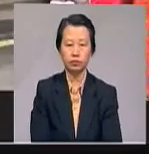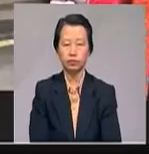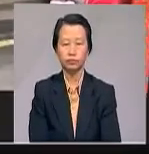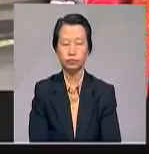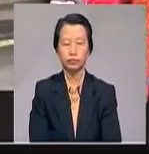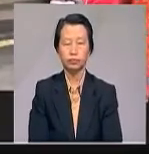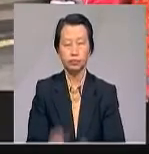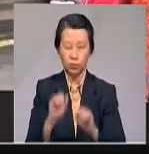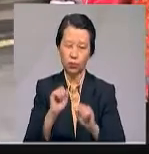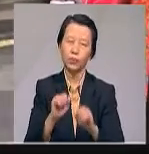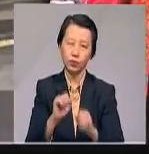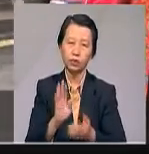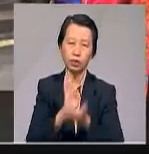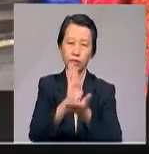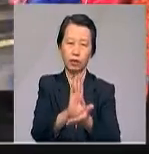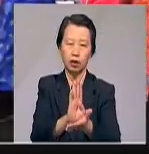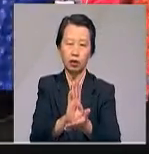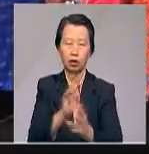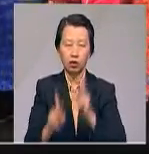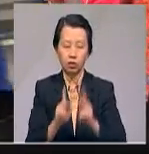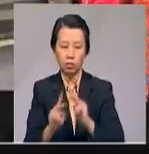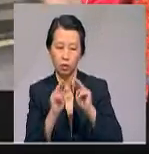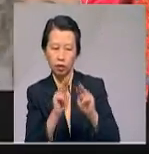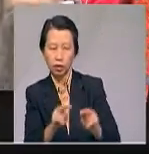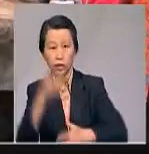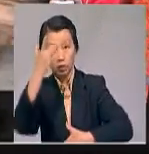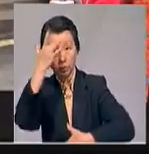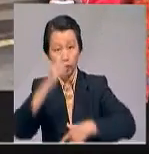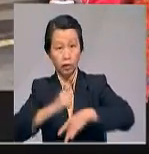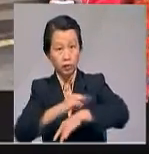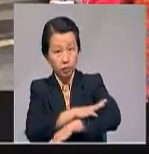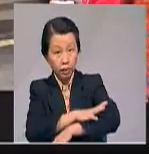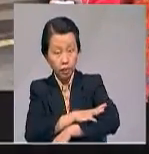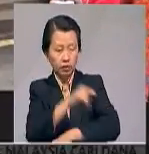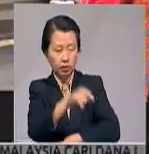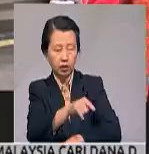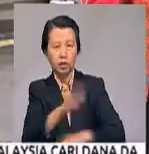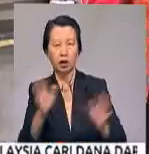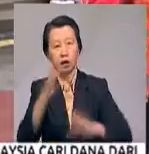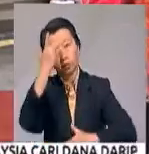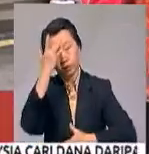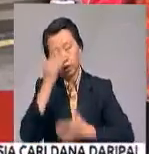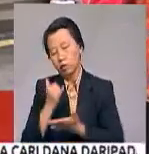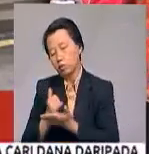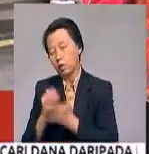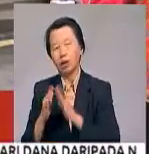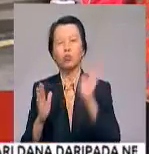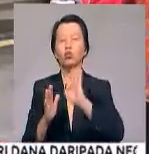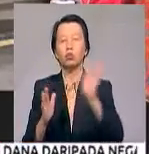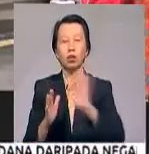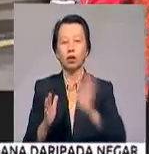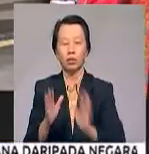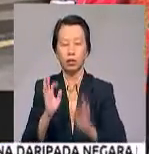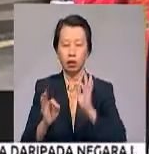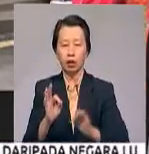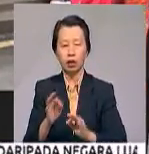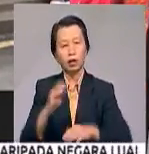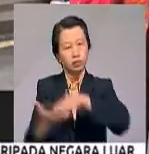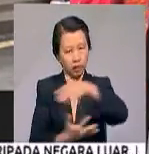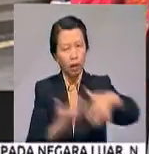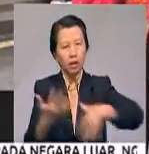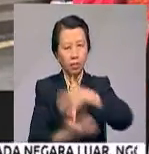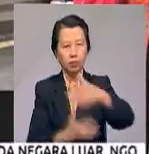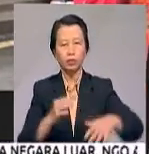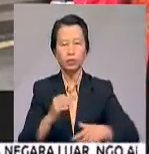dapat membantulah supaya orang lihat pesakit kanser ni tak semestinya kalau sakit duduk kat rumah aje kan, at least macam kita bercampur